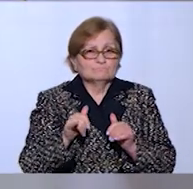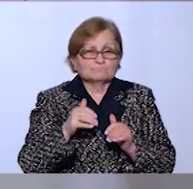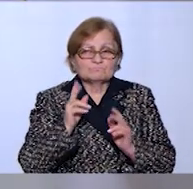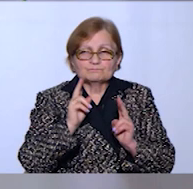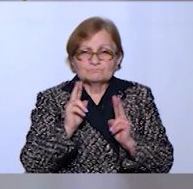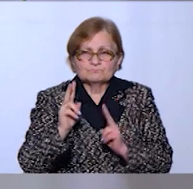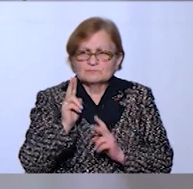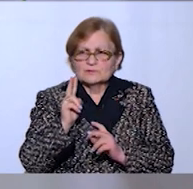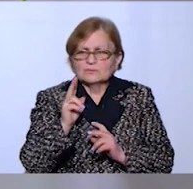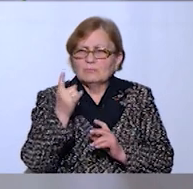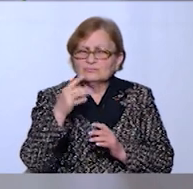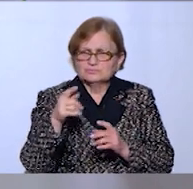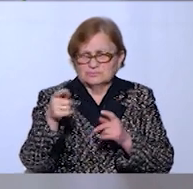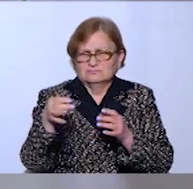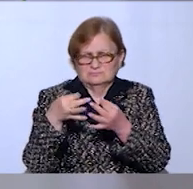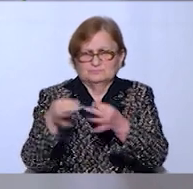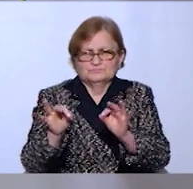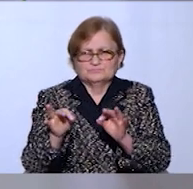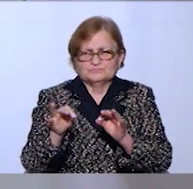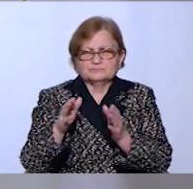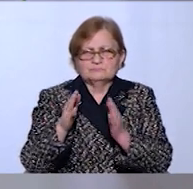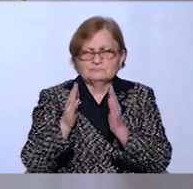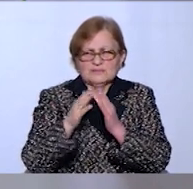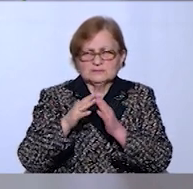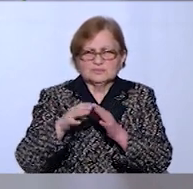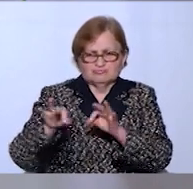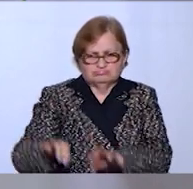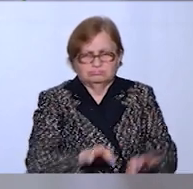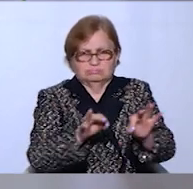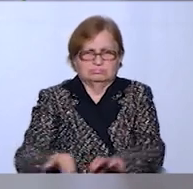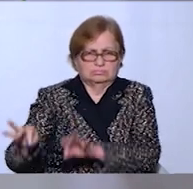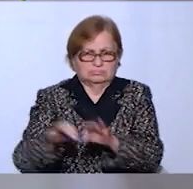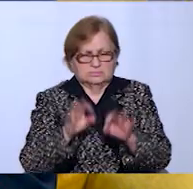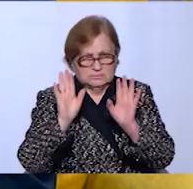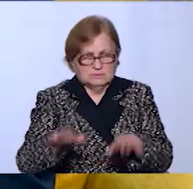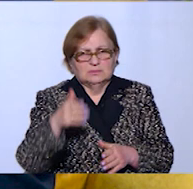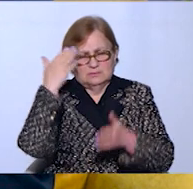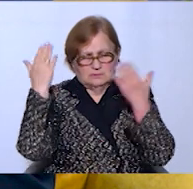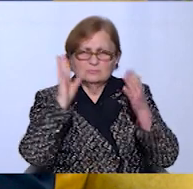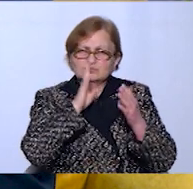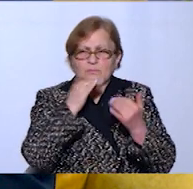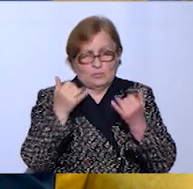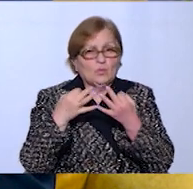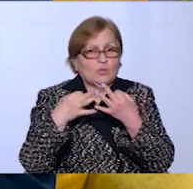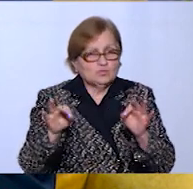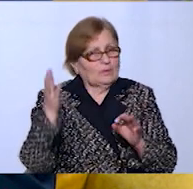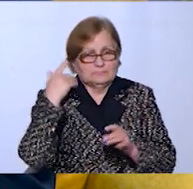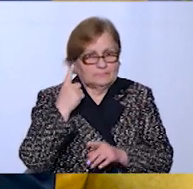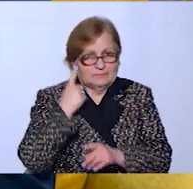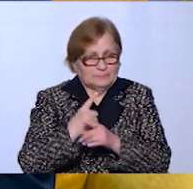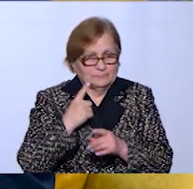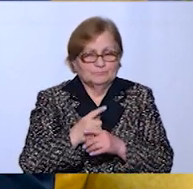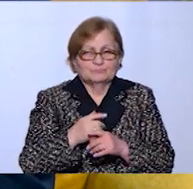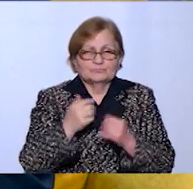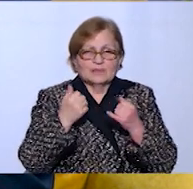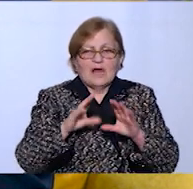მისი ინტერესების და საჭიროების შესაბამის აქტივობას, რომელიც არაზიანებს მას, არაზიანებს სხვა ადამიანს ან